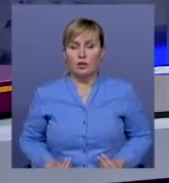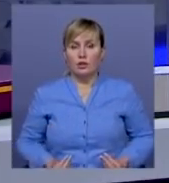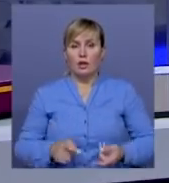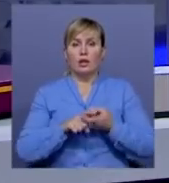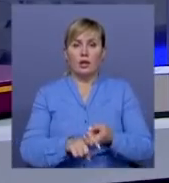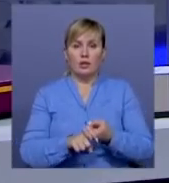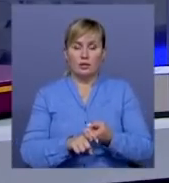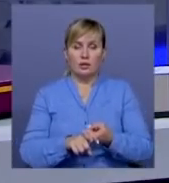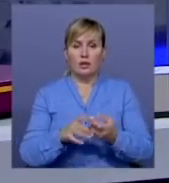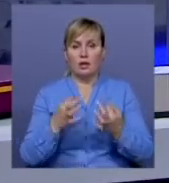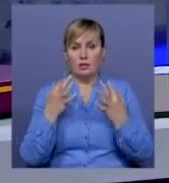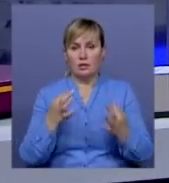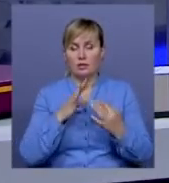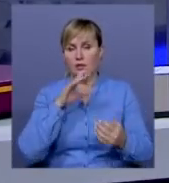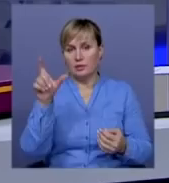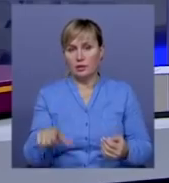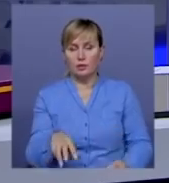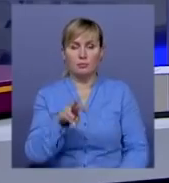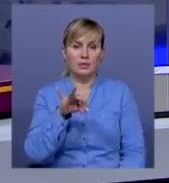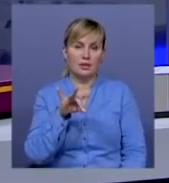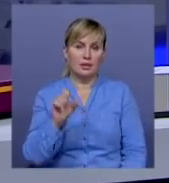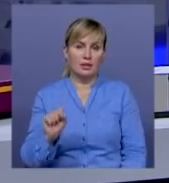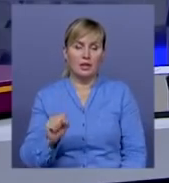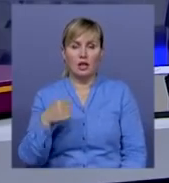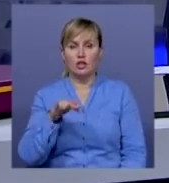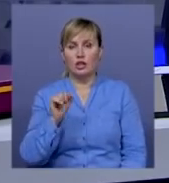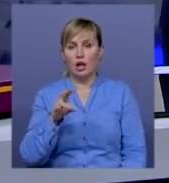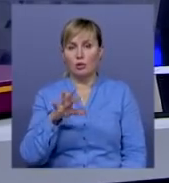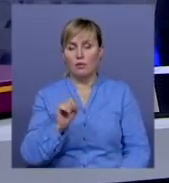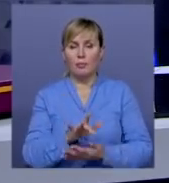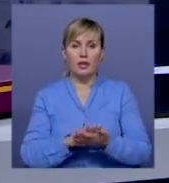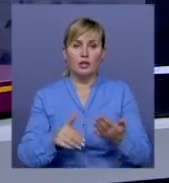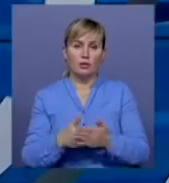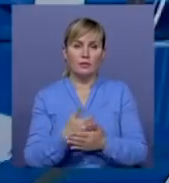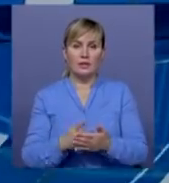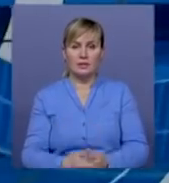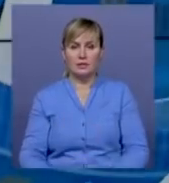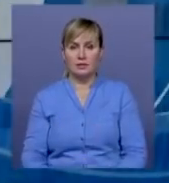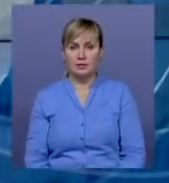карантина, нам рассказала собственный корреспондент из столицы Мира Альжанова. Мы продолжаем выпуск.